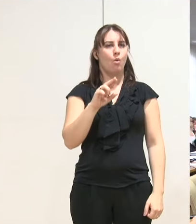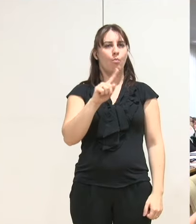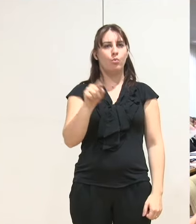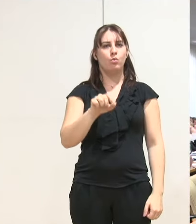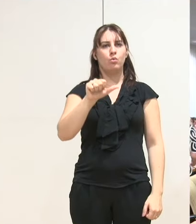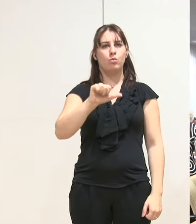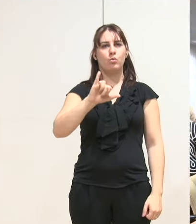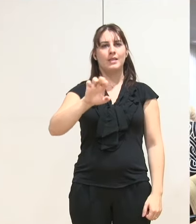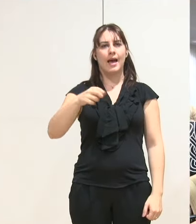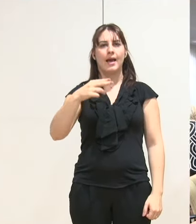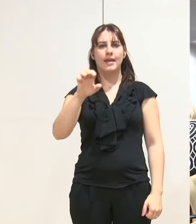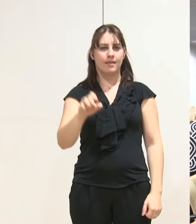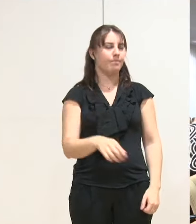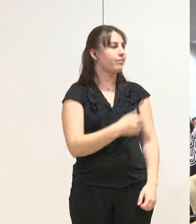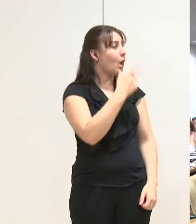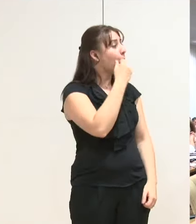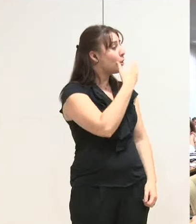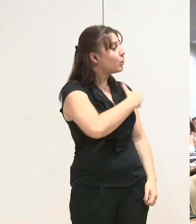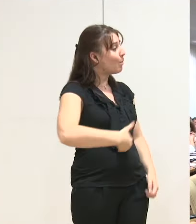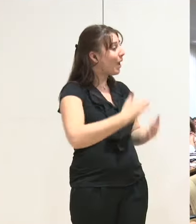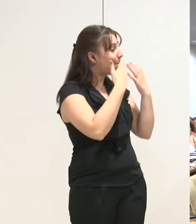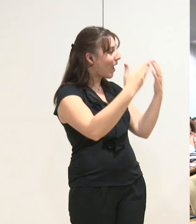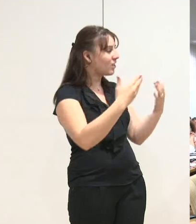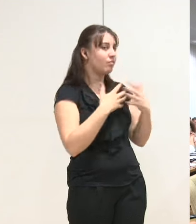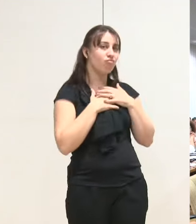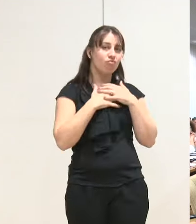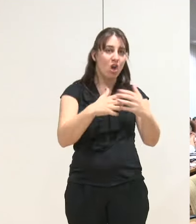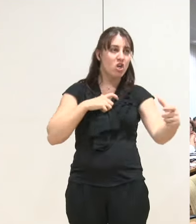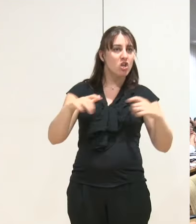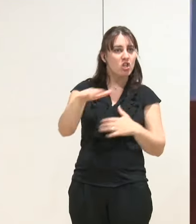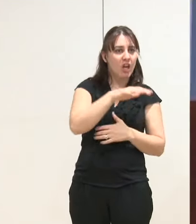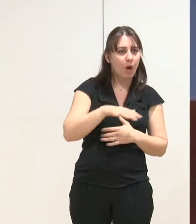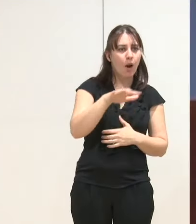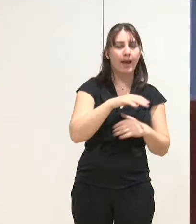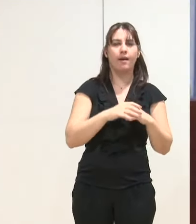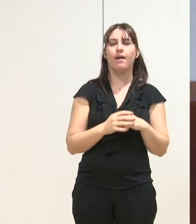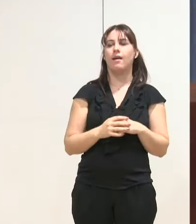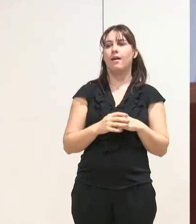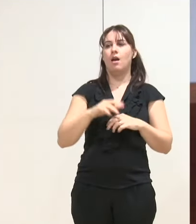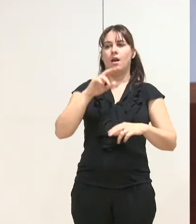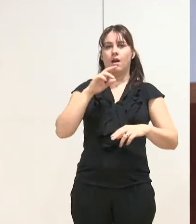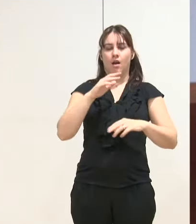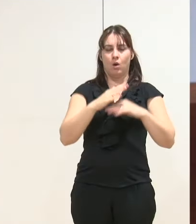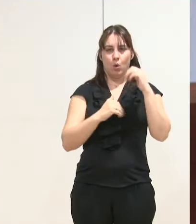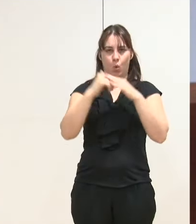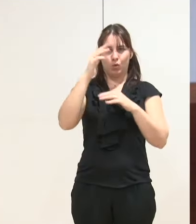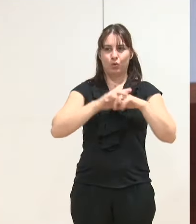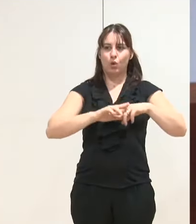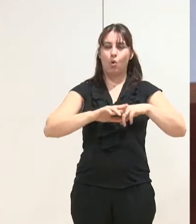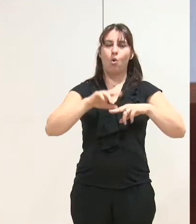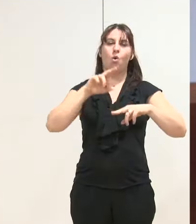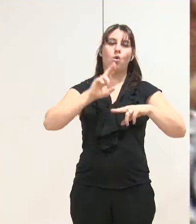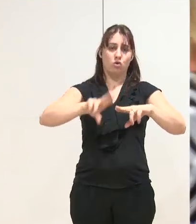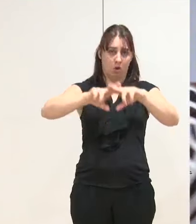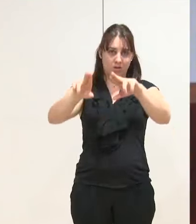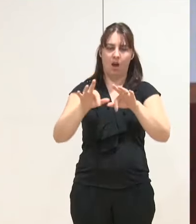Bayen merci Monsieur le Maire chers collègues le chantier de la construction du grand complexe